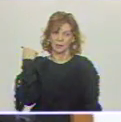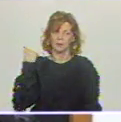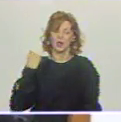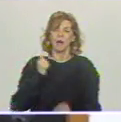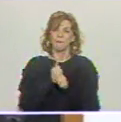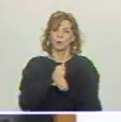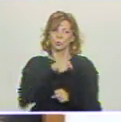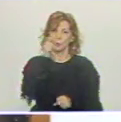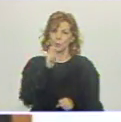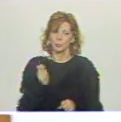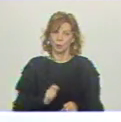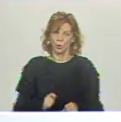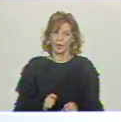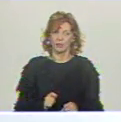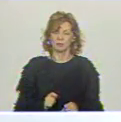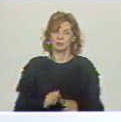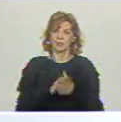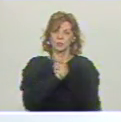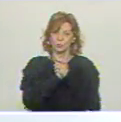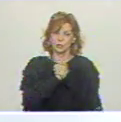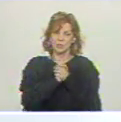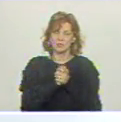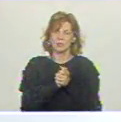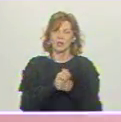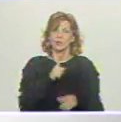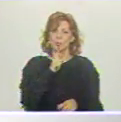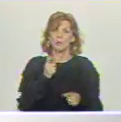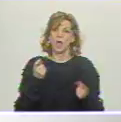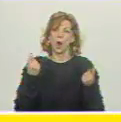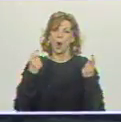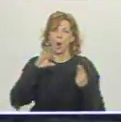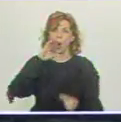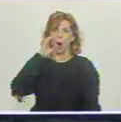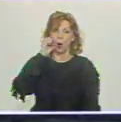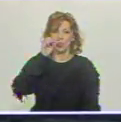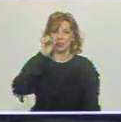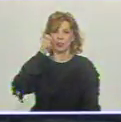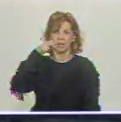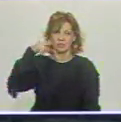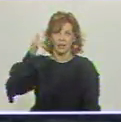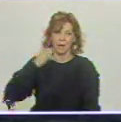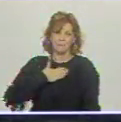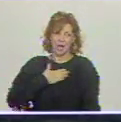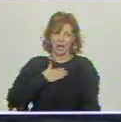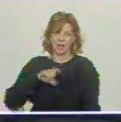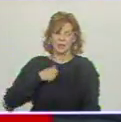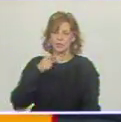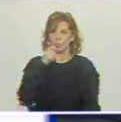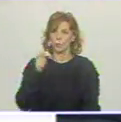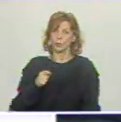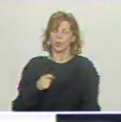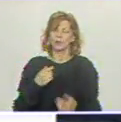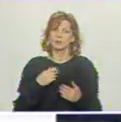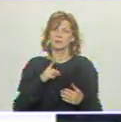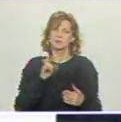proiect devenit în scurt timp unul de succes. Oltenia Mea. Oltenia Mea este în primul rând un proiect de suflet. Am